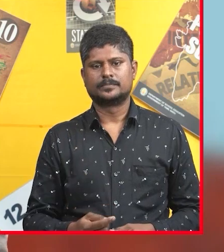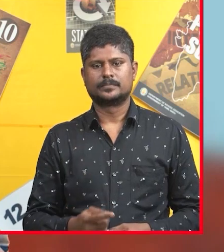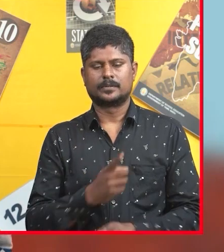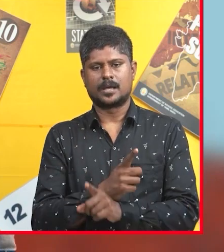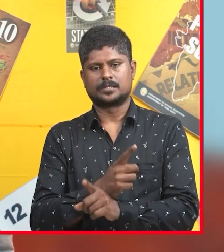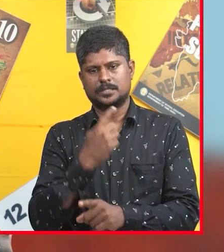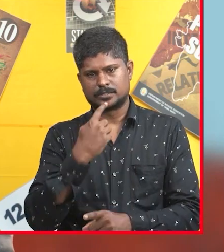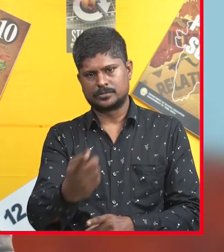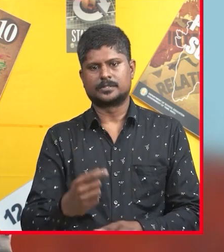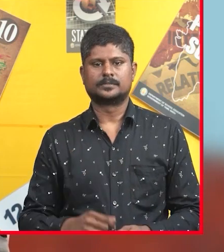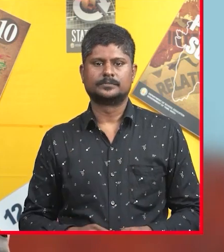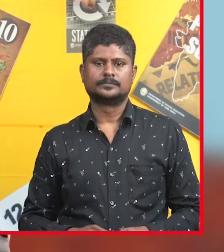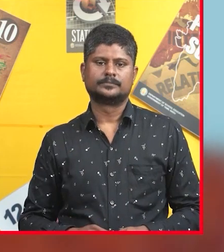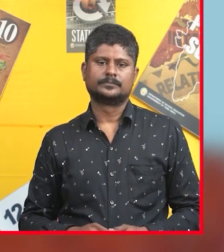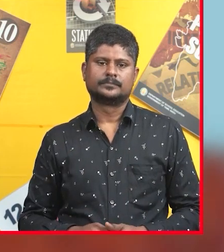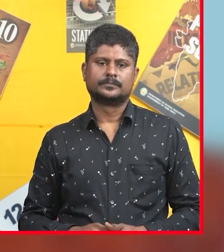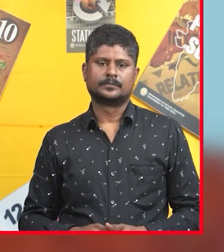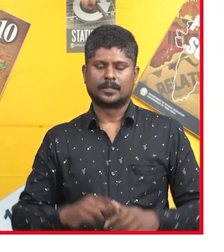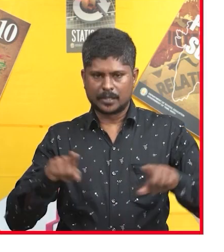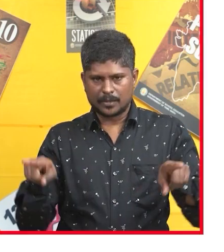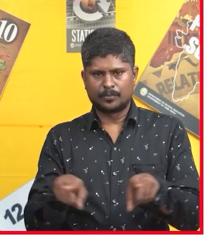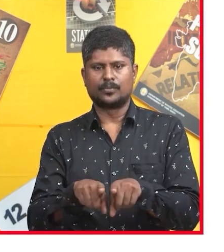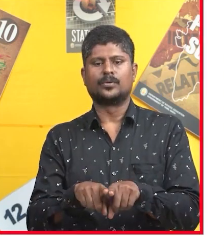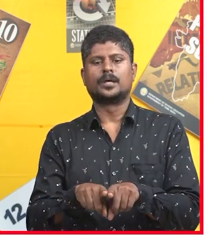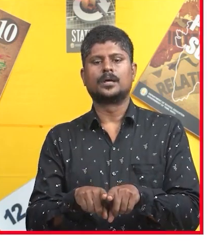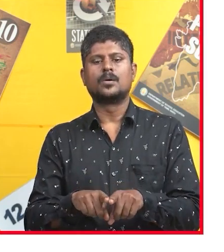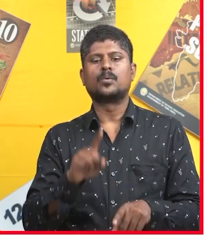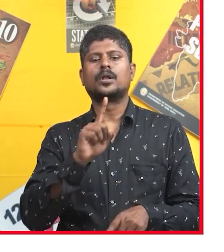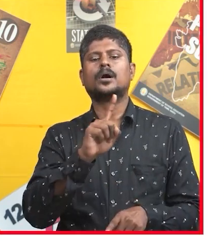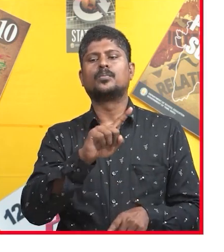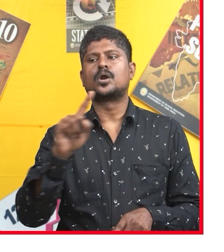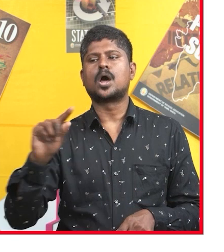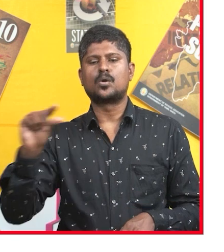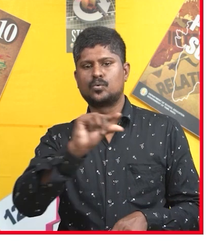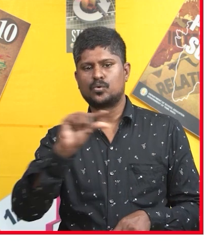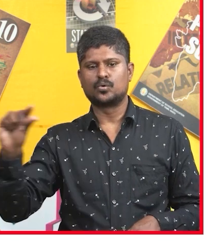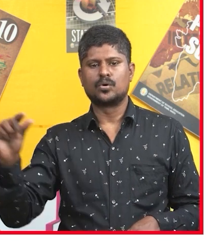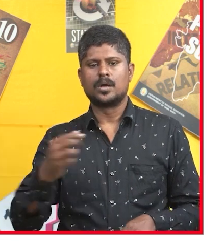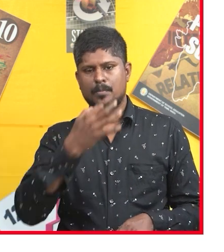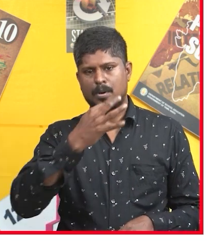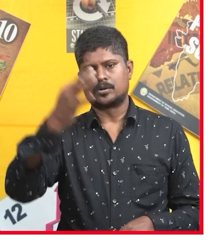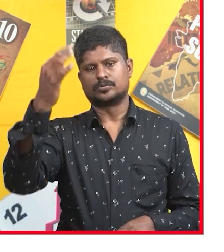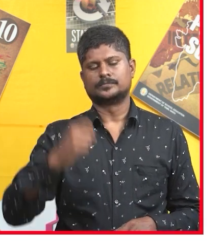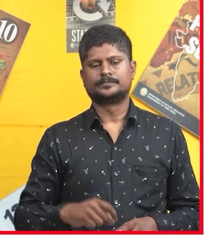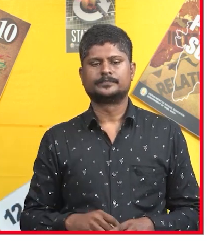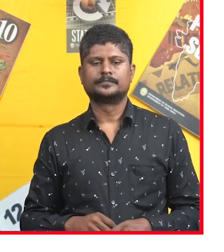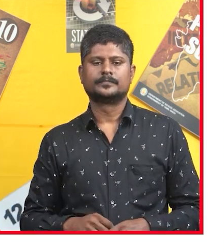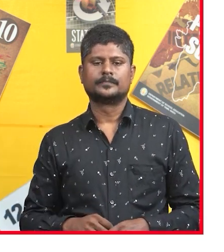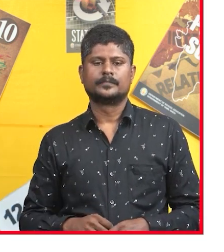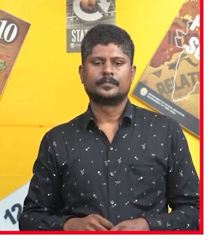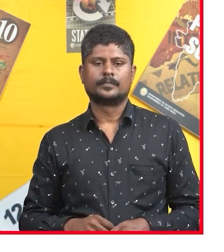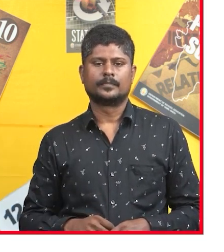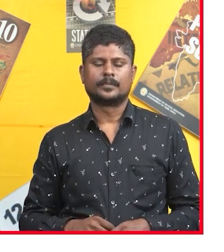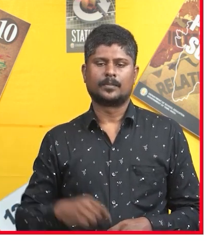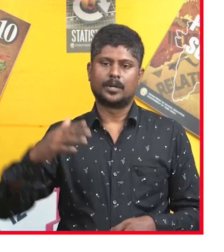நீங்க தெரிஞ்சுக்கோங்க. சரிங்களா, அதே மாதிரி புறநானூற்றுல இன்னொரு பாடல் சொல்றாங்க. அந்த பாடலை பாருங்க.